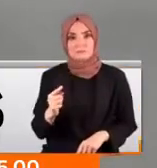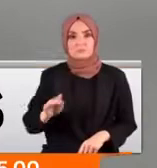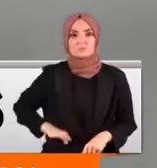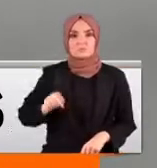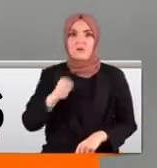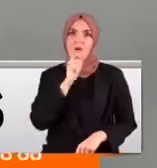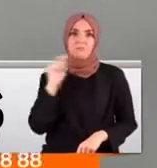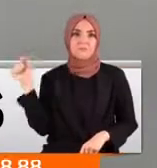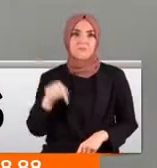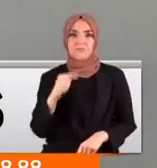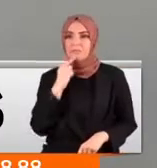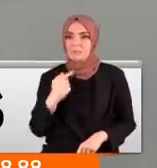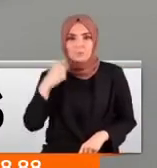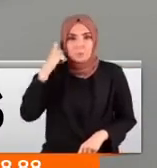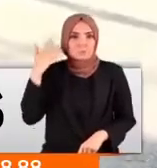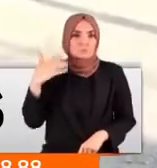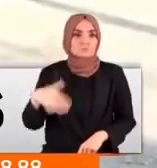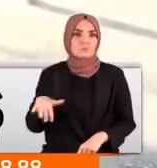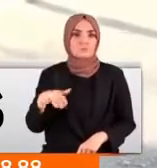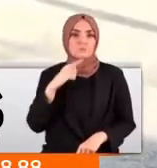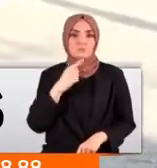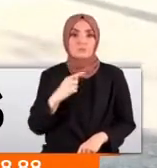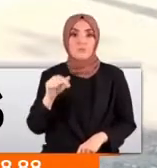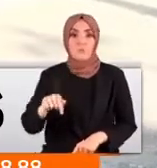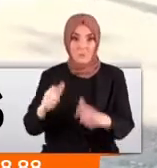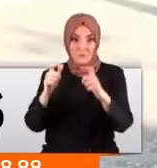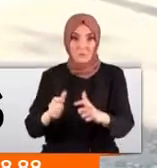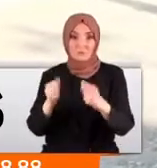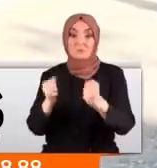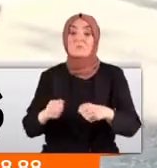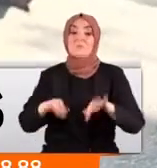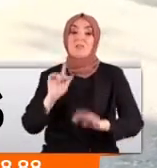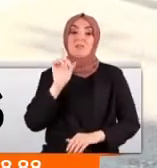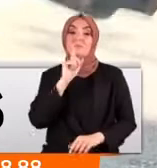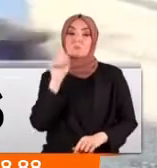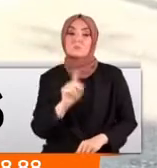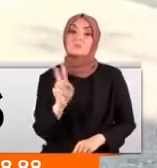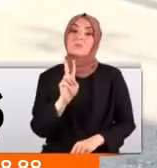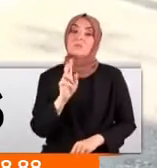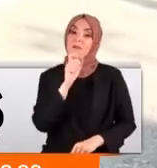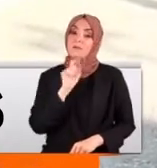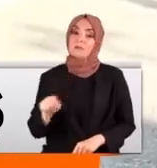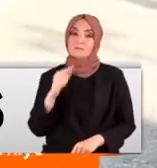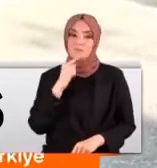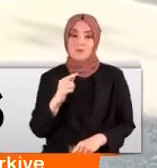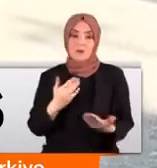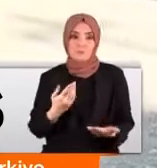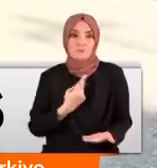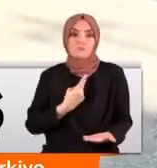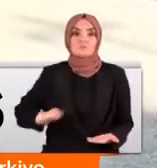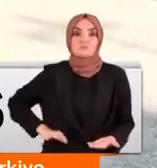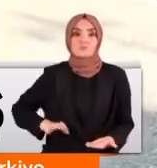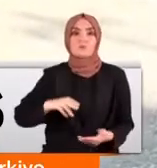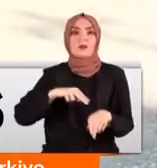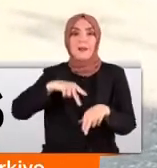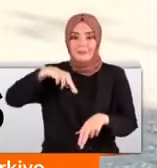ya. %20 kusurlu, evet. Orada olmamalıydı orada diyor bilirkişi. Ama siz diyorsunuz ki çocuğum benim kaldırımda, evet, oynuyor. Nerede oynayacak?